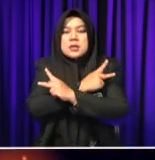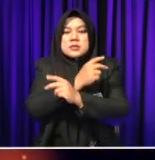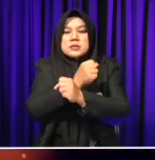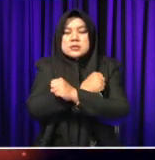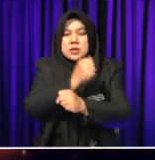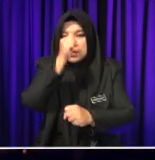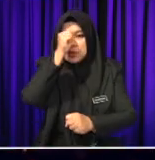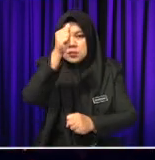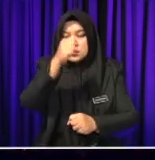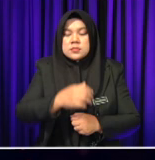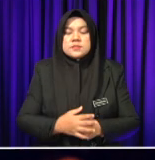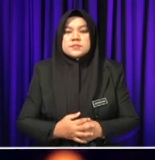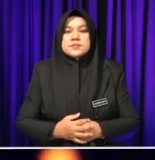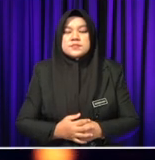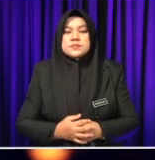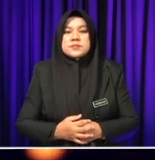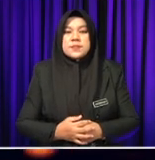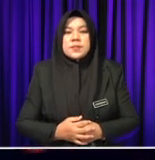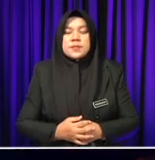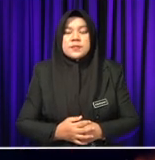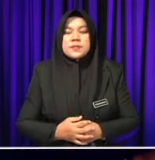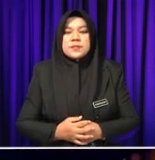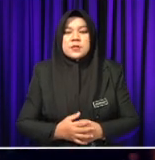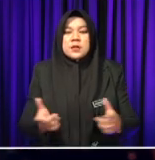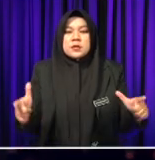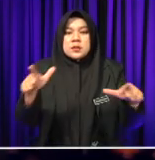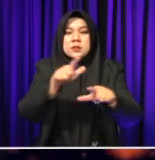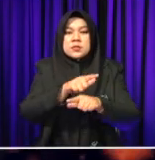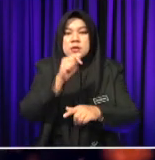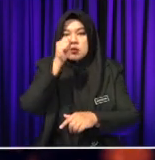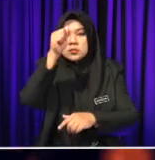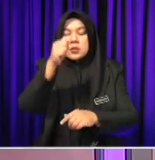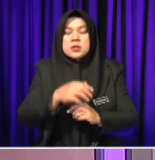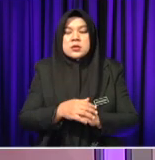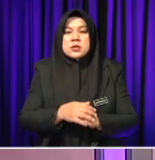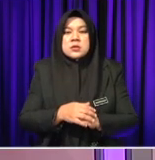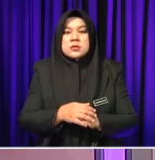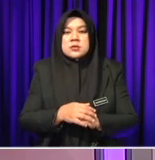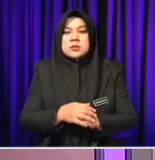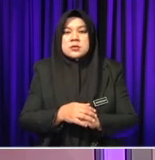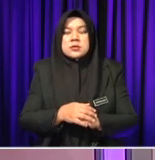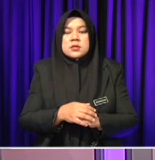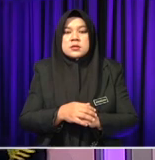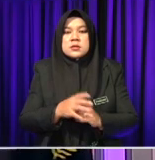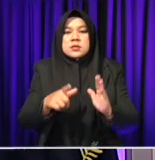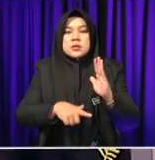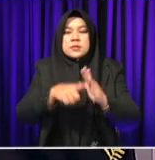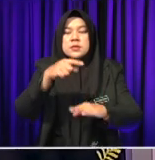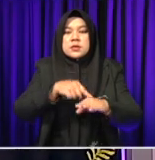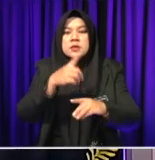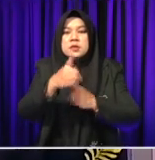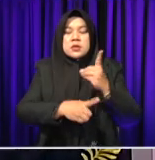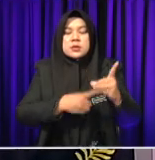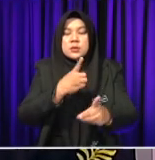pada jawapan Adin tadi tu bila kita cerita pasal naungan Allah ni tentang naungan Allah Ni kita tak bolehlah mendapat kelebihan yang kat dunia kita akan dapat